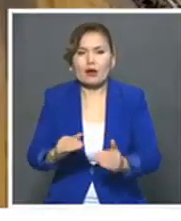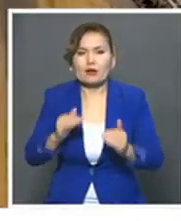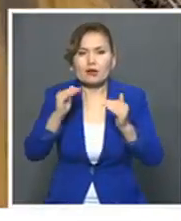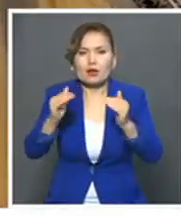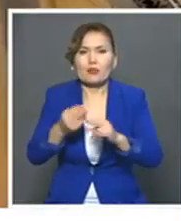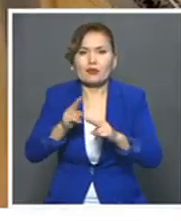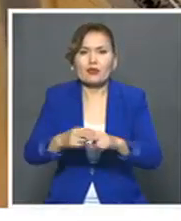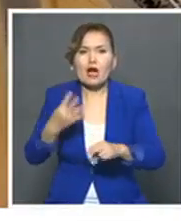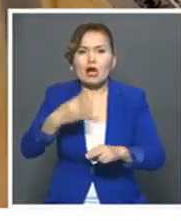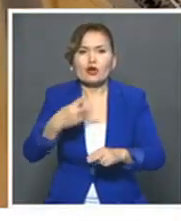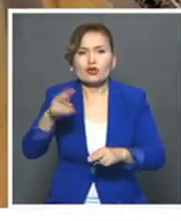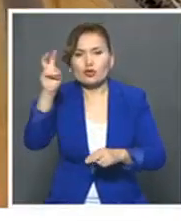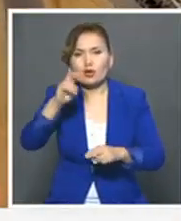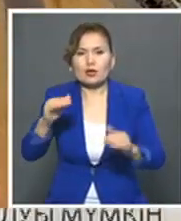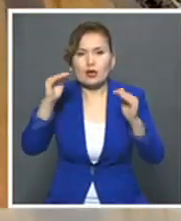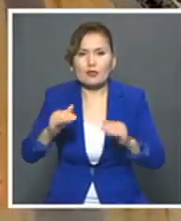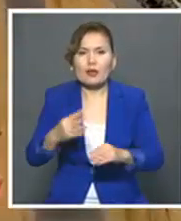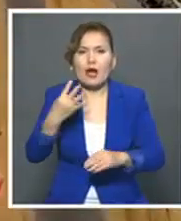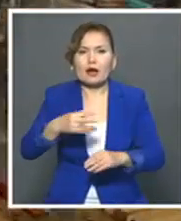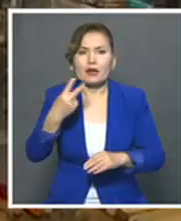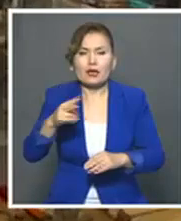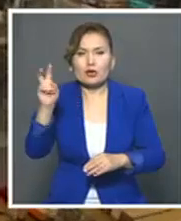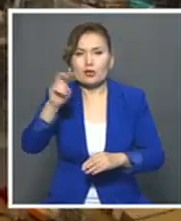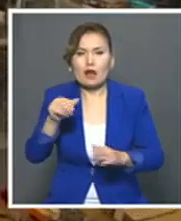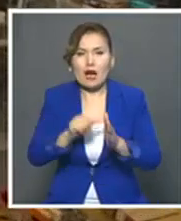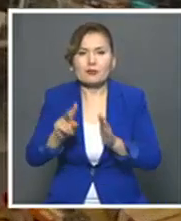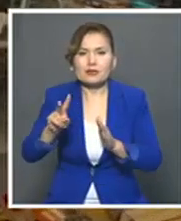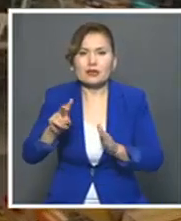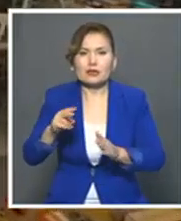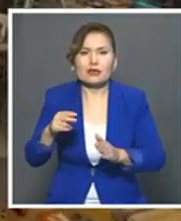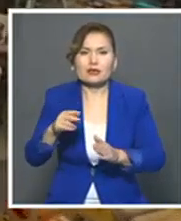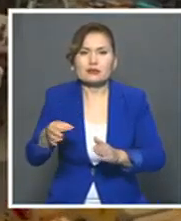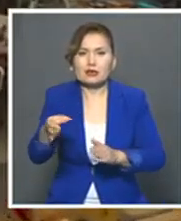доллардан төменде, биржаларда 42 доллар 62 центке саудаланды.